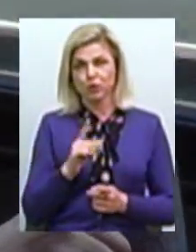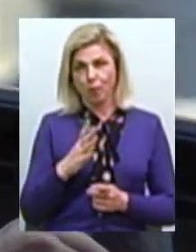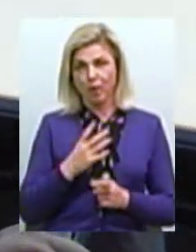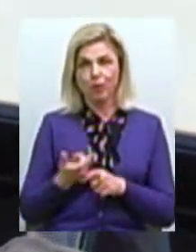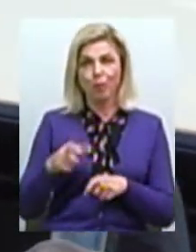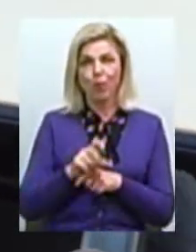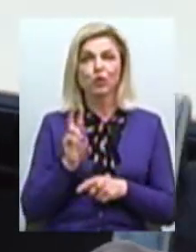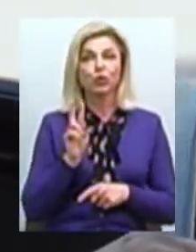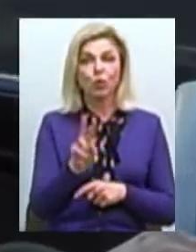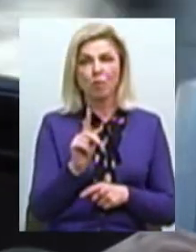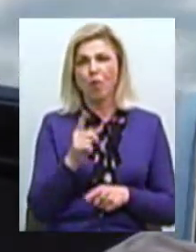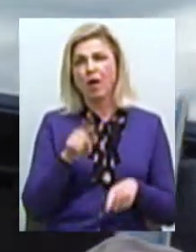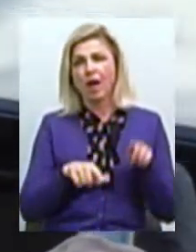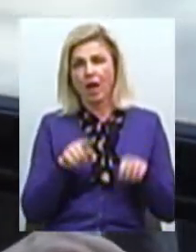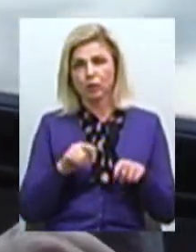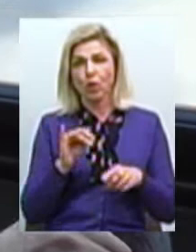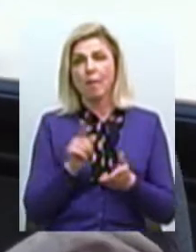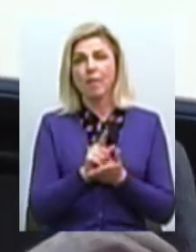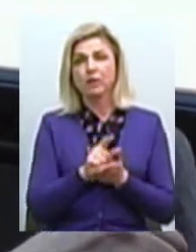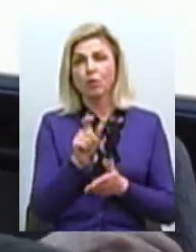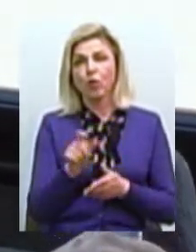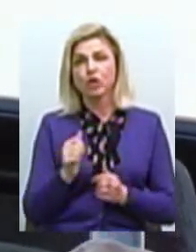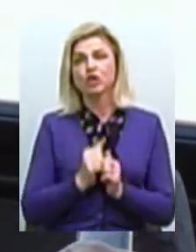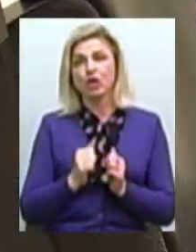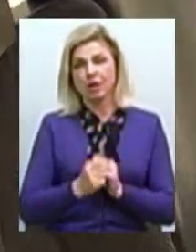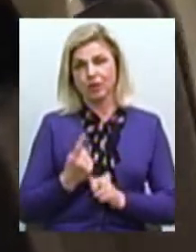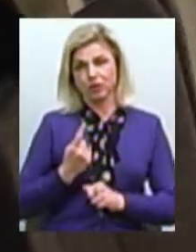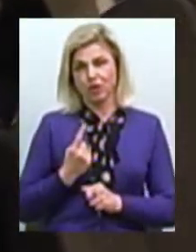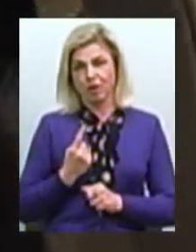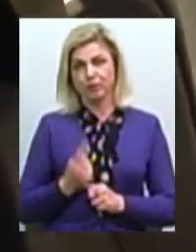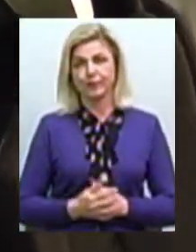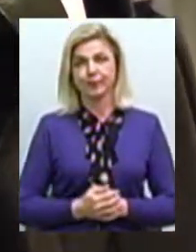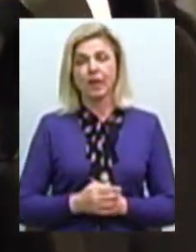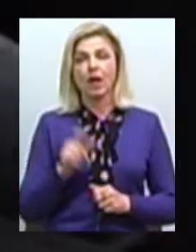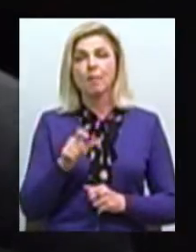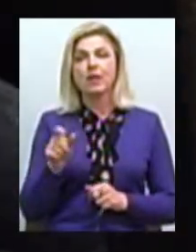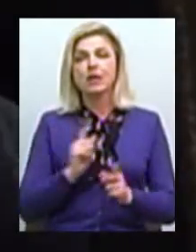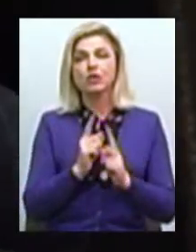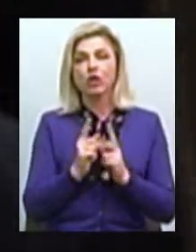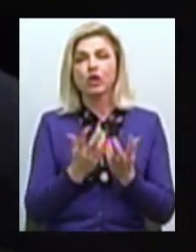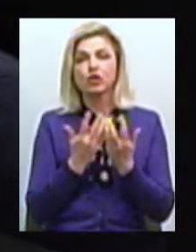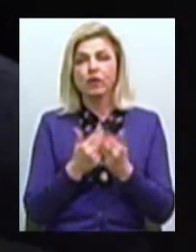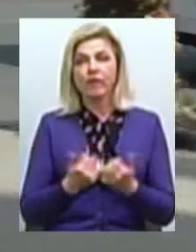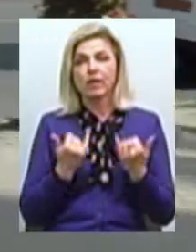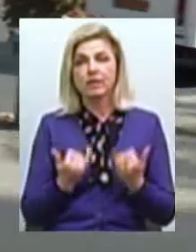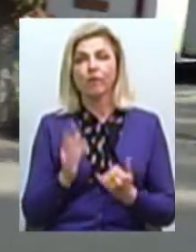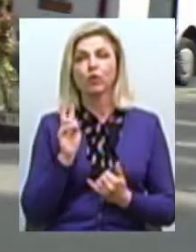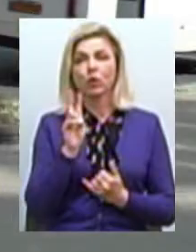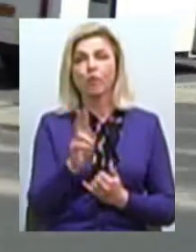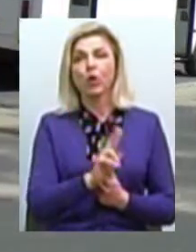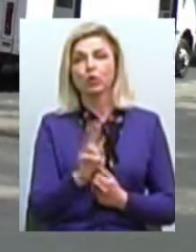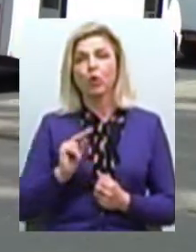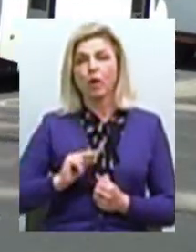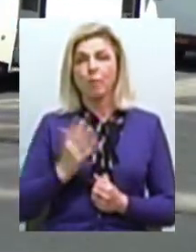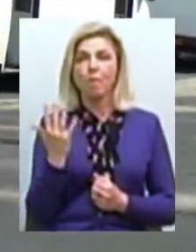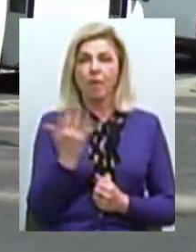тролейбусів, тому що вони рідко їздять і пенсіонери часто на них чекають. Пасажиропотік сьогодні підраховують у тролейбусах, які курсують п'ятим